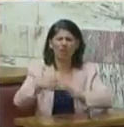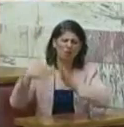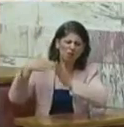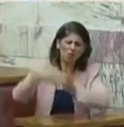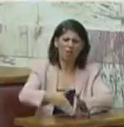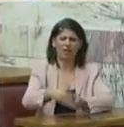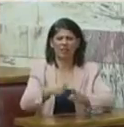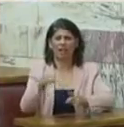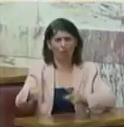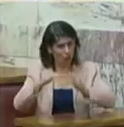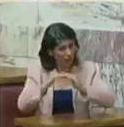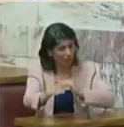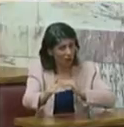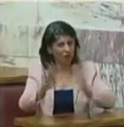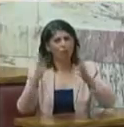σταθερότητα.